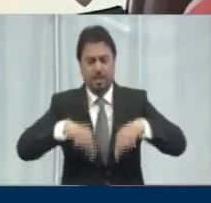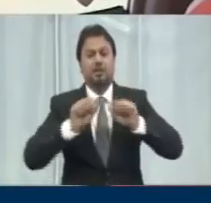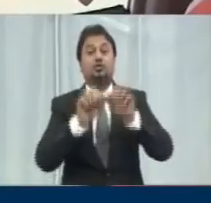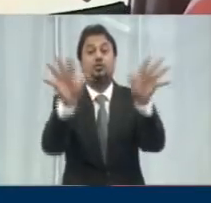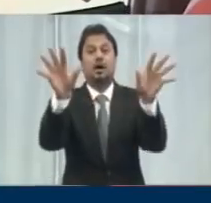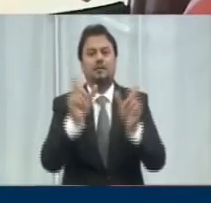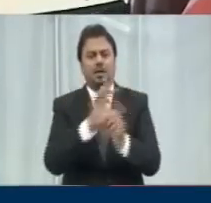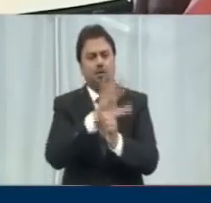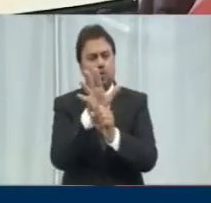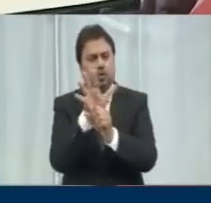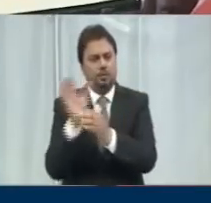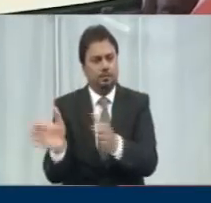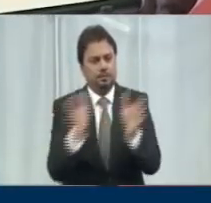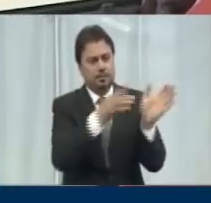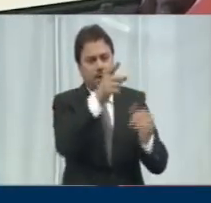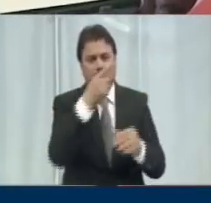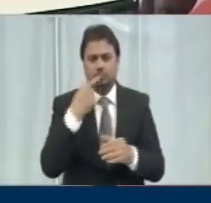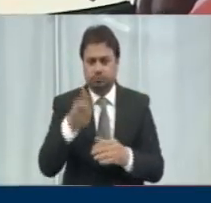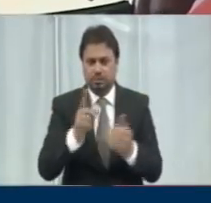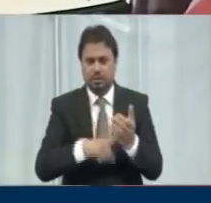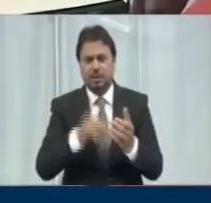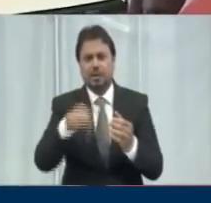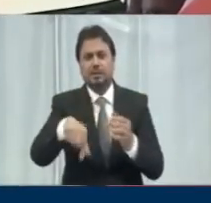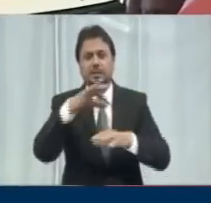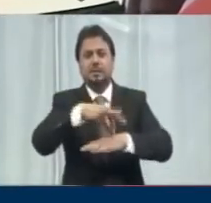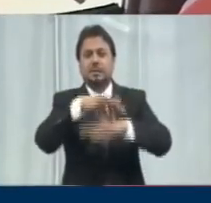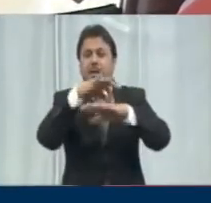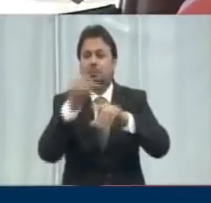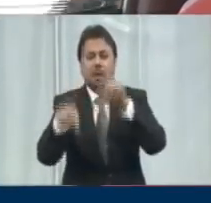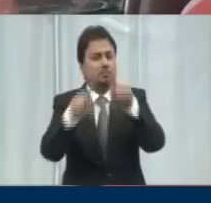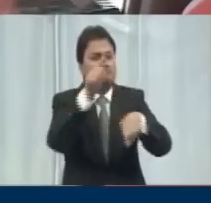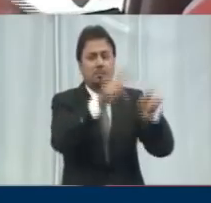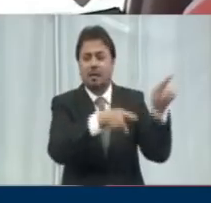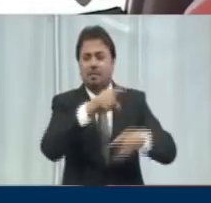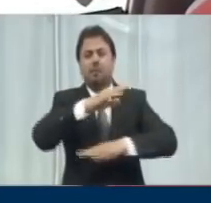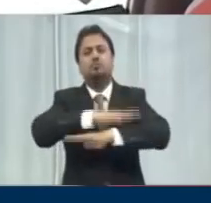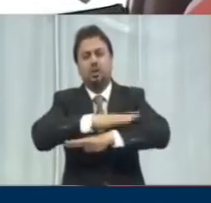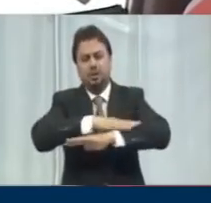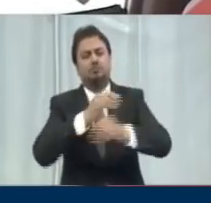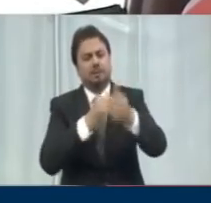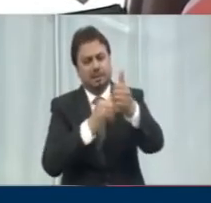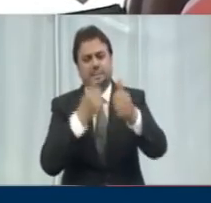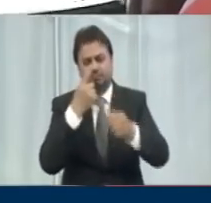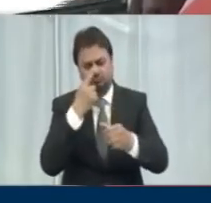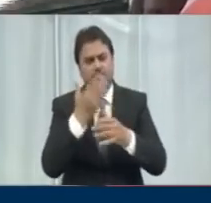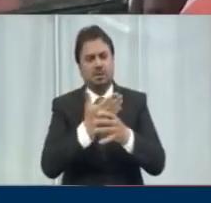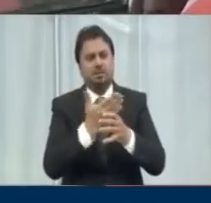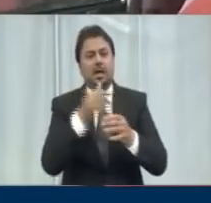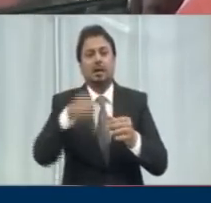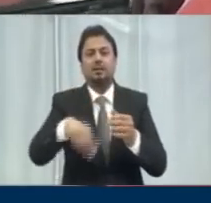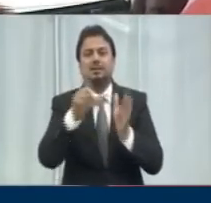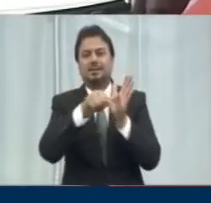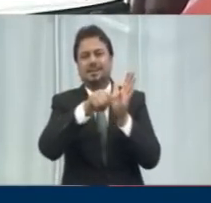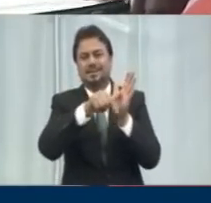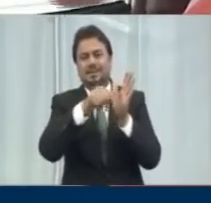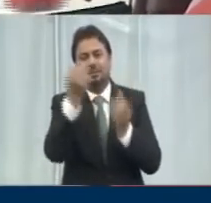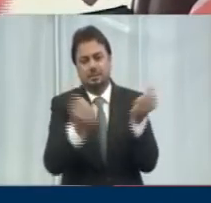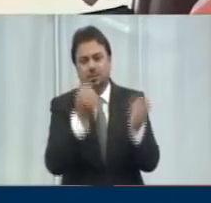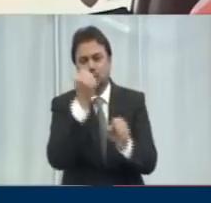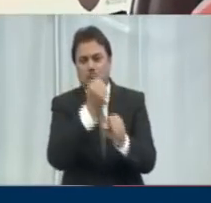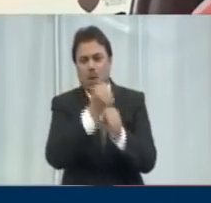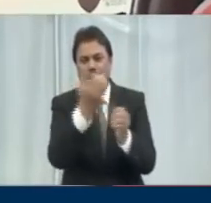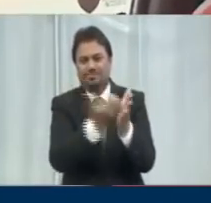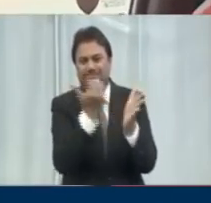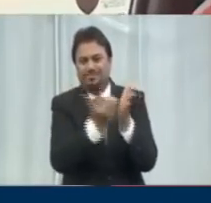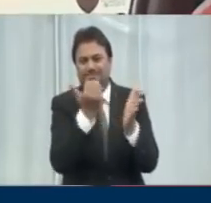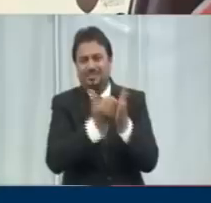يعني زين، العالم التزمة شوية، بس يعني هم تضررنا، يعني بالنسبة للسائق التاكسي ضرر. هسه أنا على